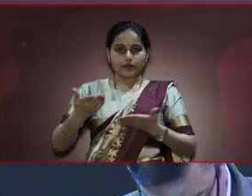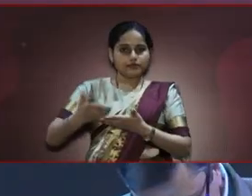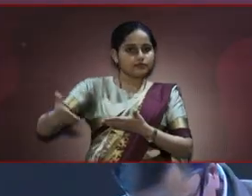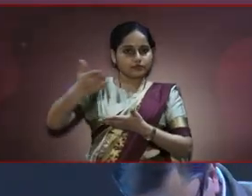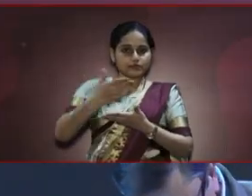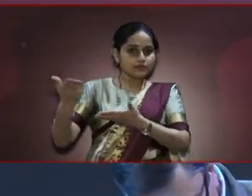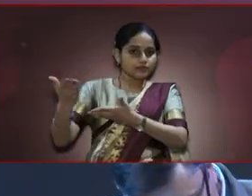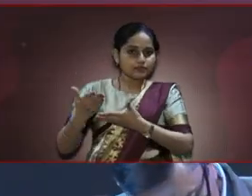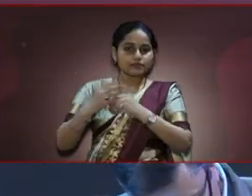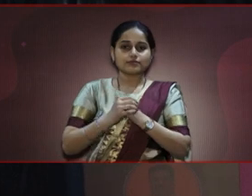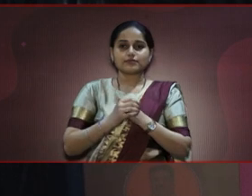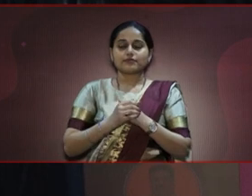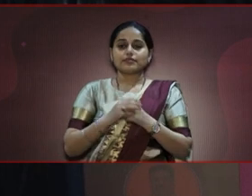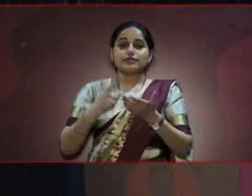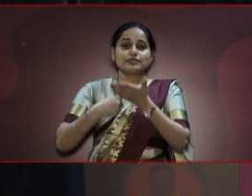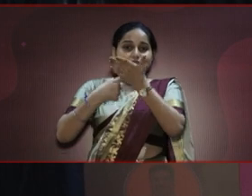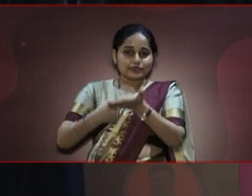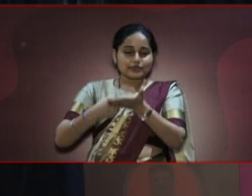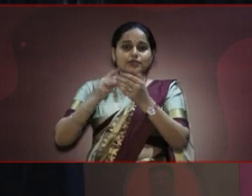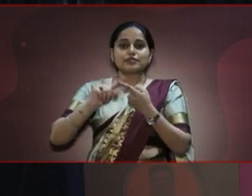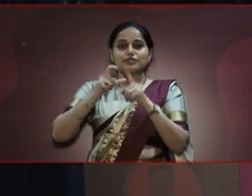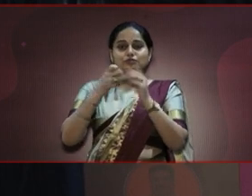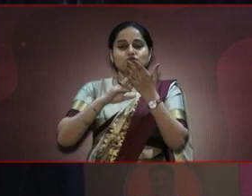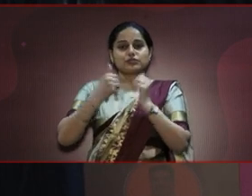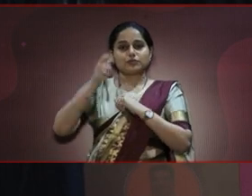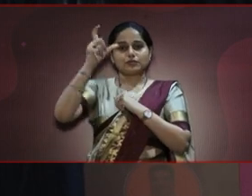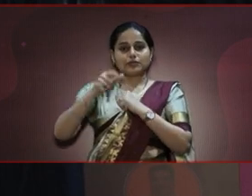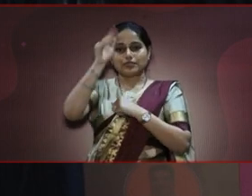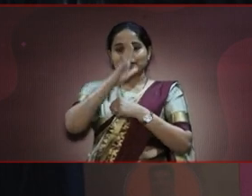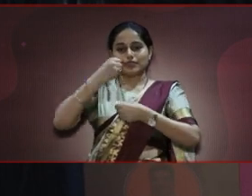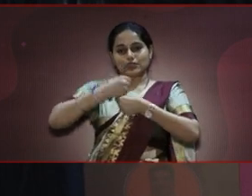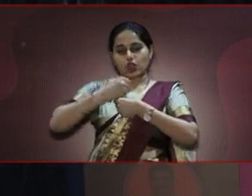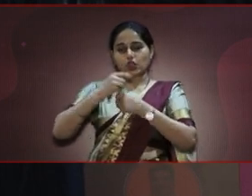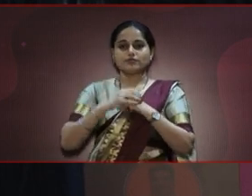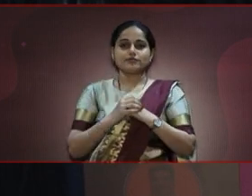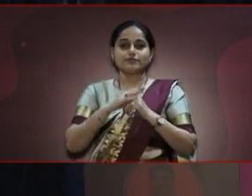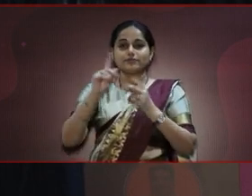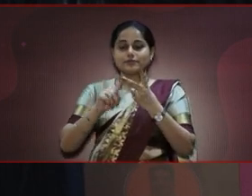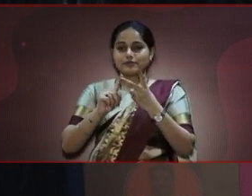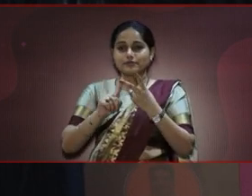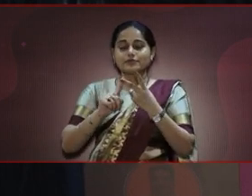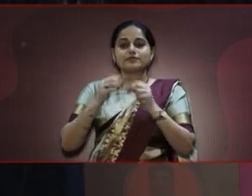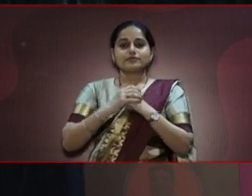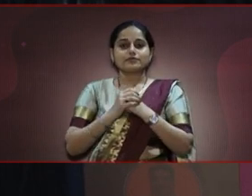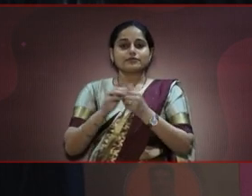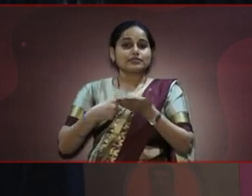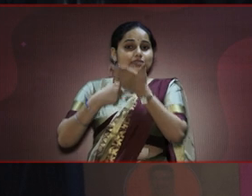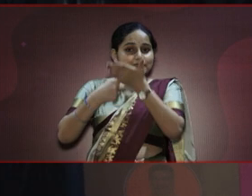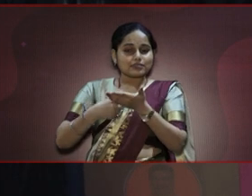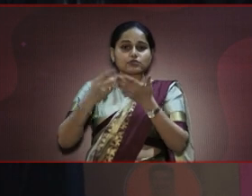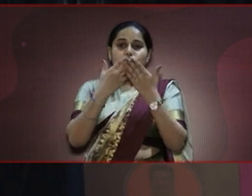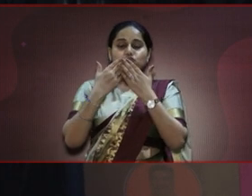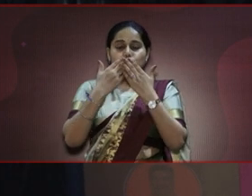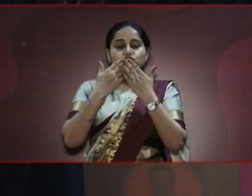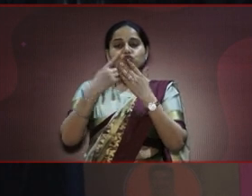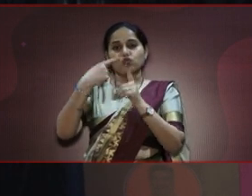साथ उपस्थित हैं माननीय शिक्षा मंत्री भारत सरकार श्री धर्मेंद्र प्रधान जी, आदरणीय सचिव महोदय स्कूल शिक्षा